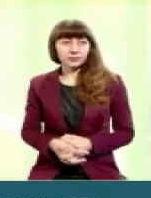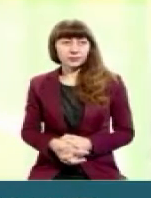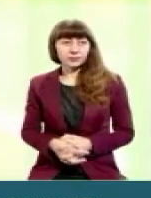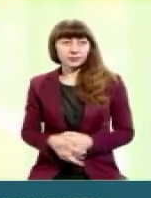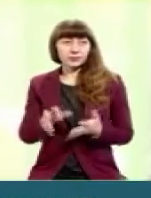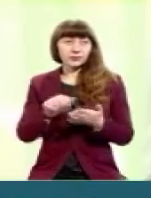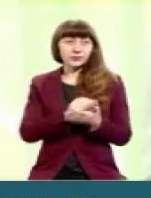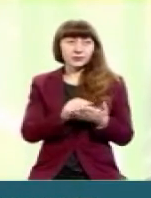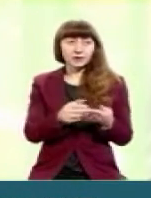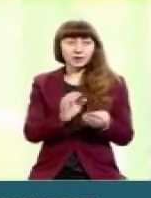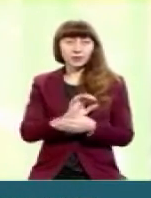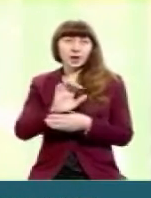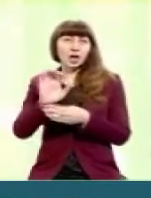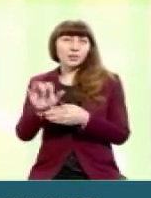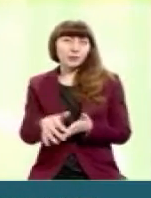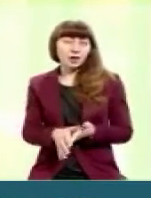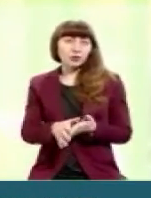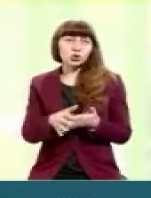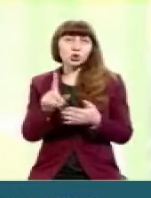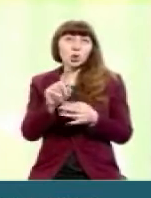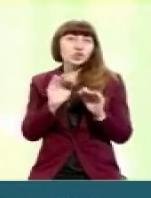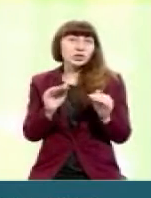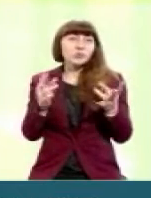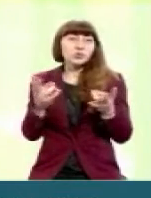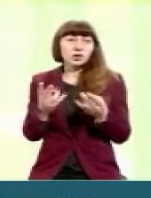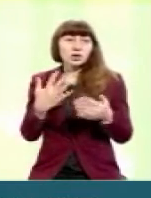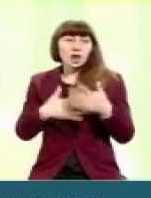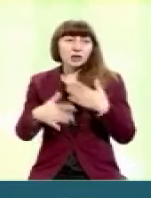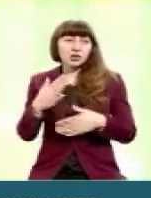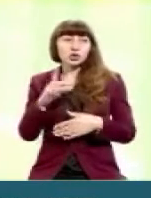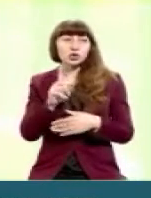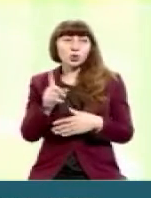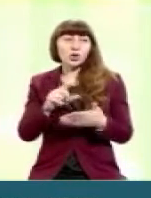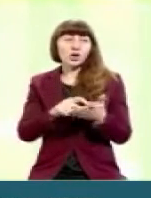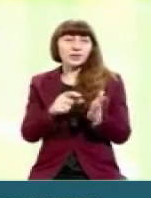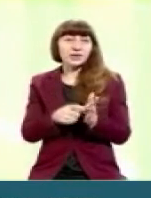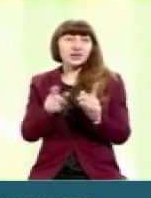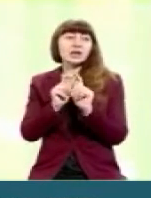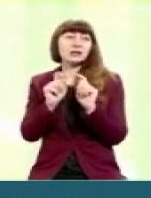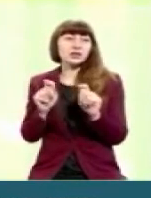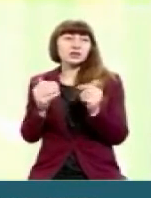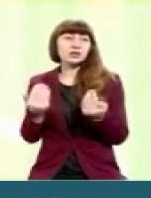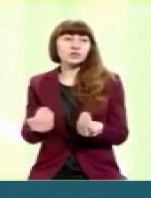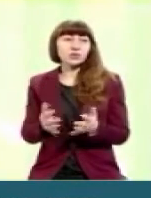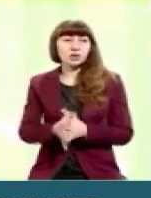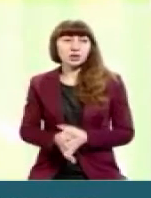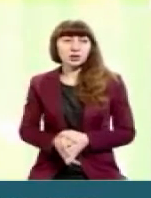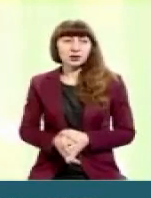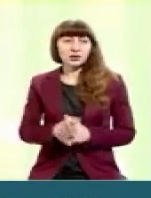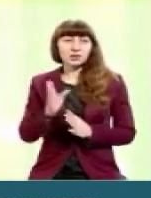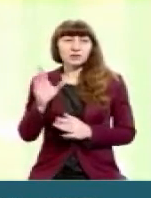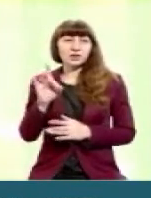дети порой нуждаются в этом. И то, что очень отрадно, то, что у нас сегодня в школе такой класс-кабинет открыт. Владимир Игнатьевич, вам за